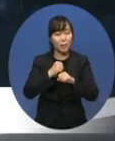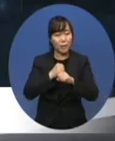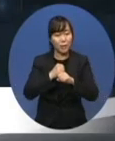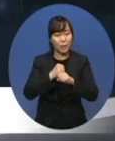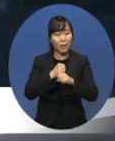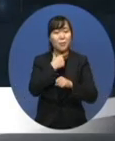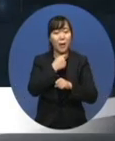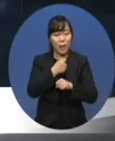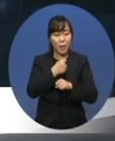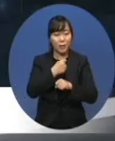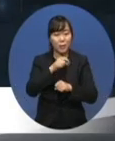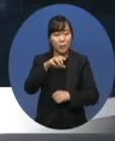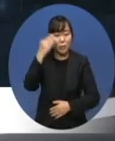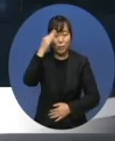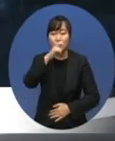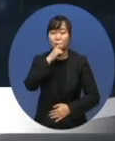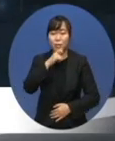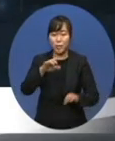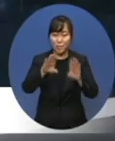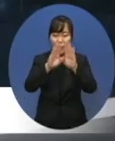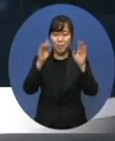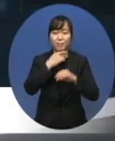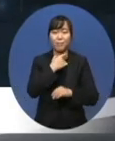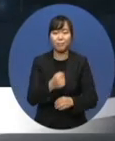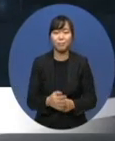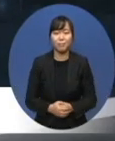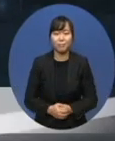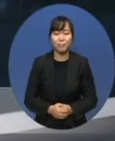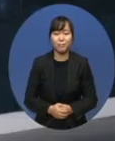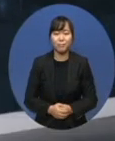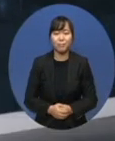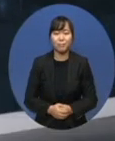자리가 여수에서 펼쳐지면 좋겠습니다.